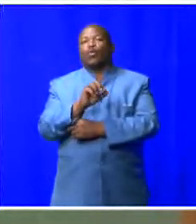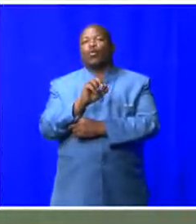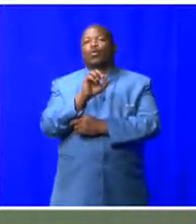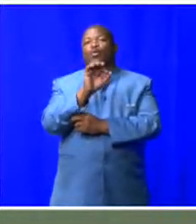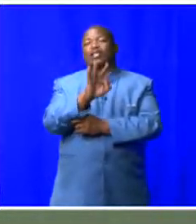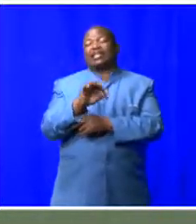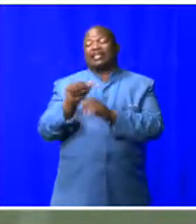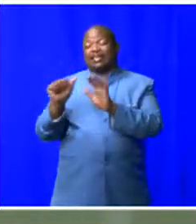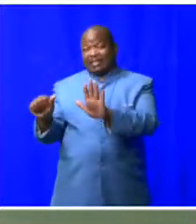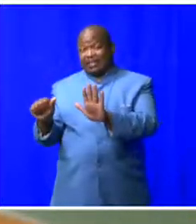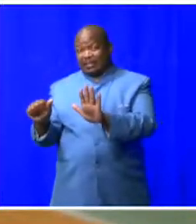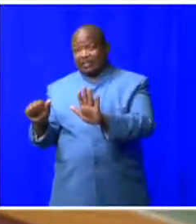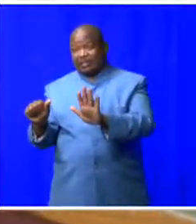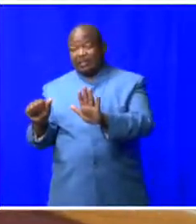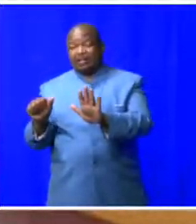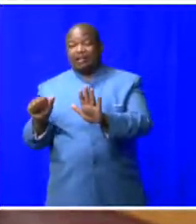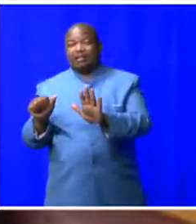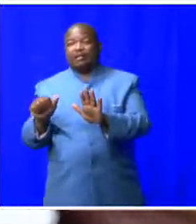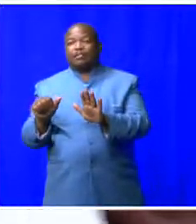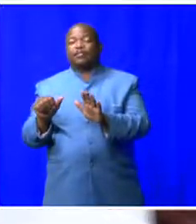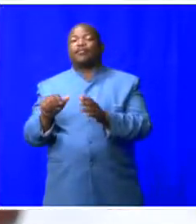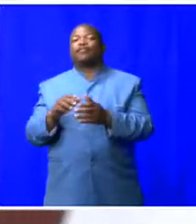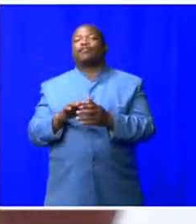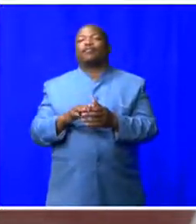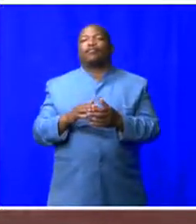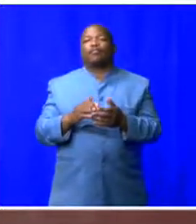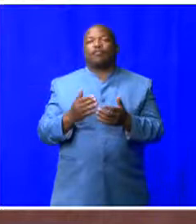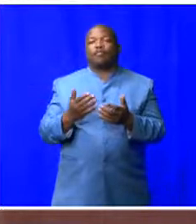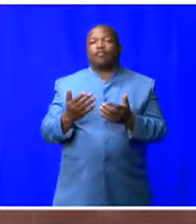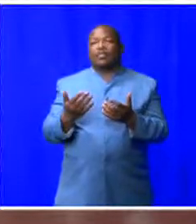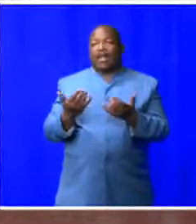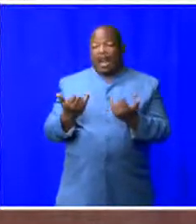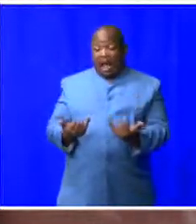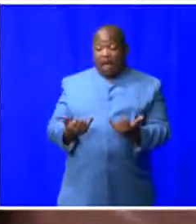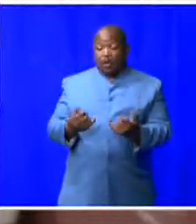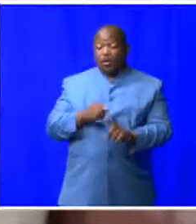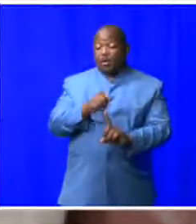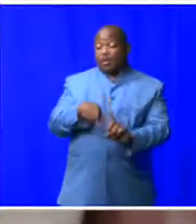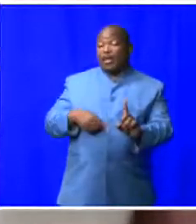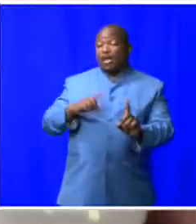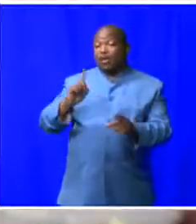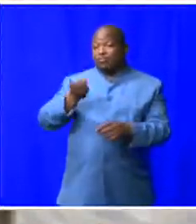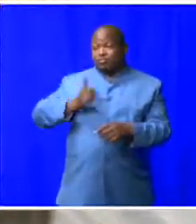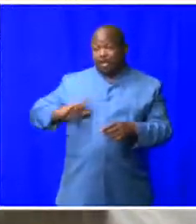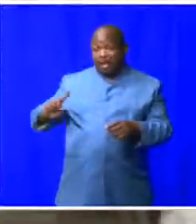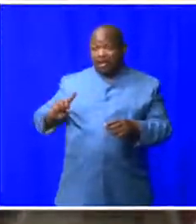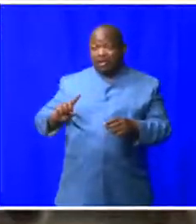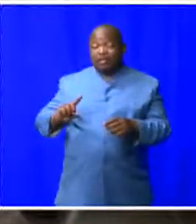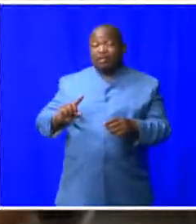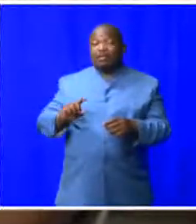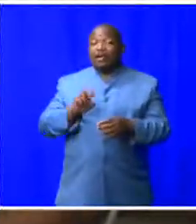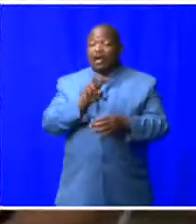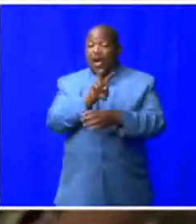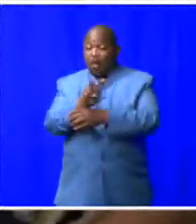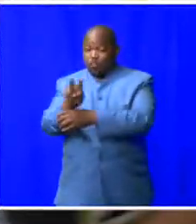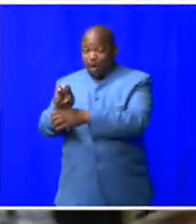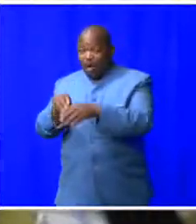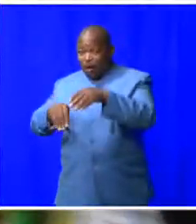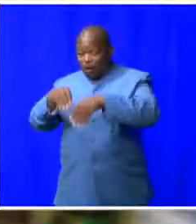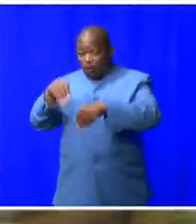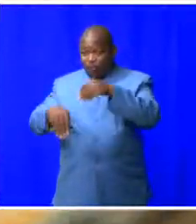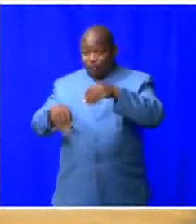36 njengoba uva ku background lo phetheli kefo la khona kanduna yithini akalangolo